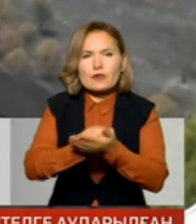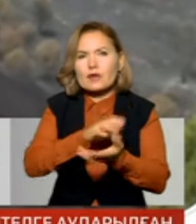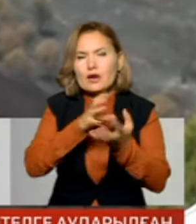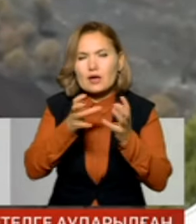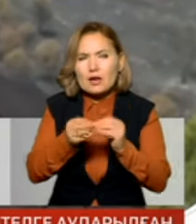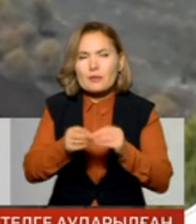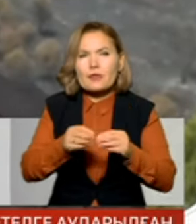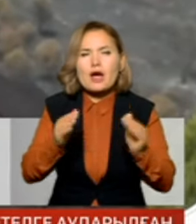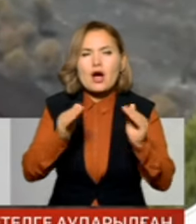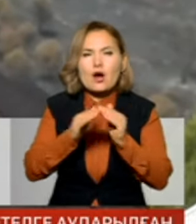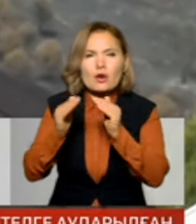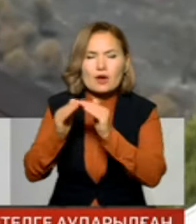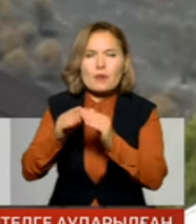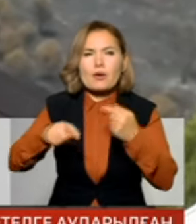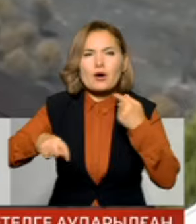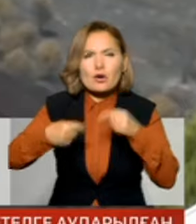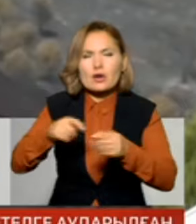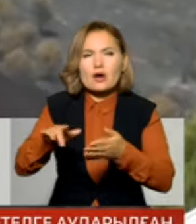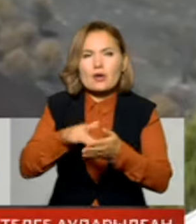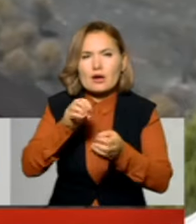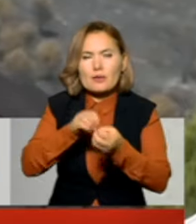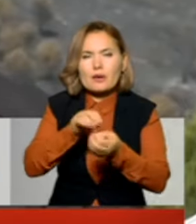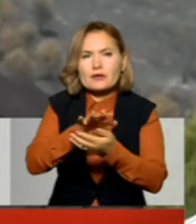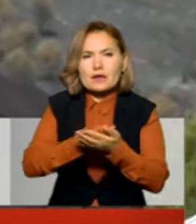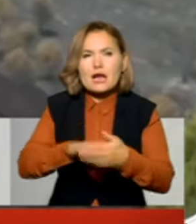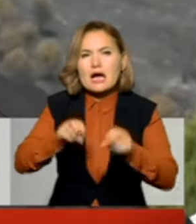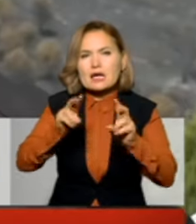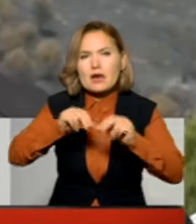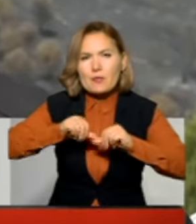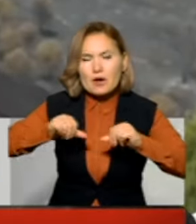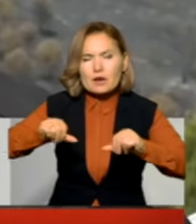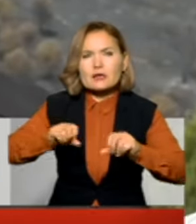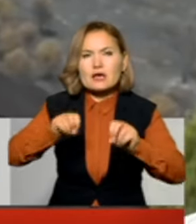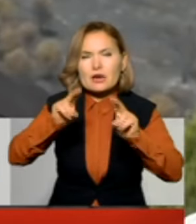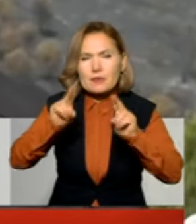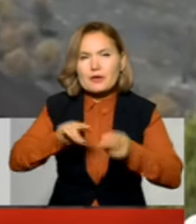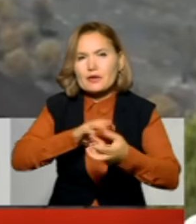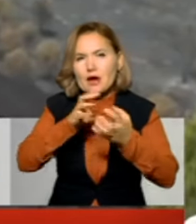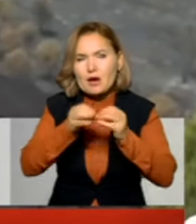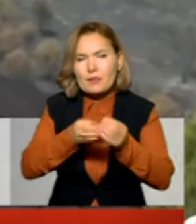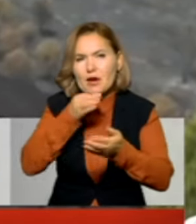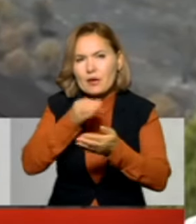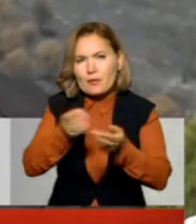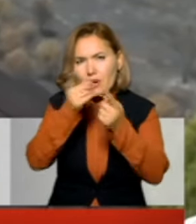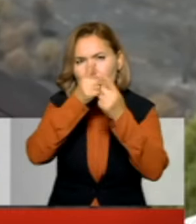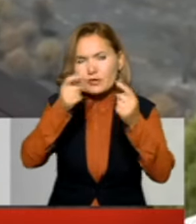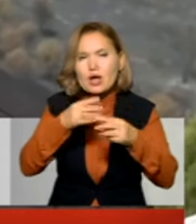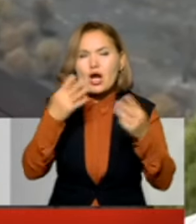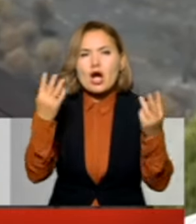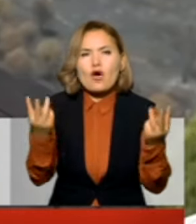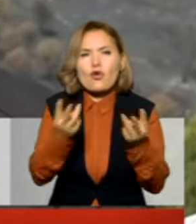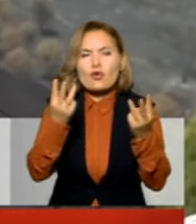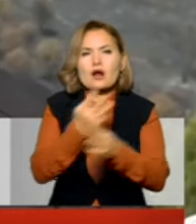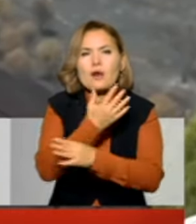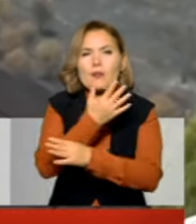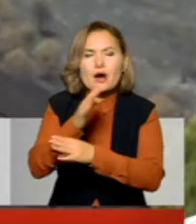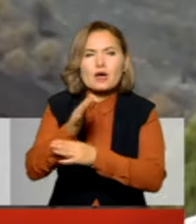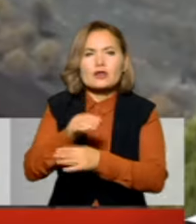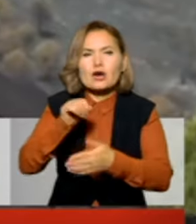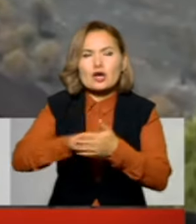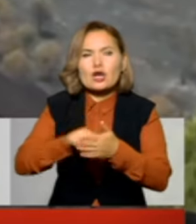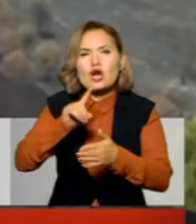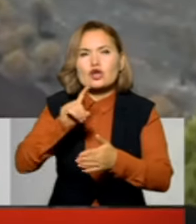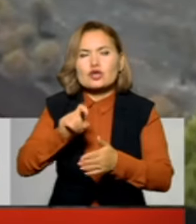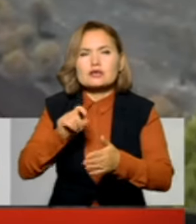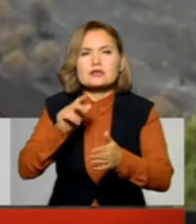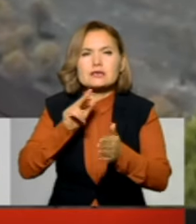олардың шығындарын есептеу жұмыстары жүріп жатыр. Арнайы комиссияның берген соңғы мәліметіне сай, орман өртінің кесірінен 142